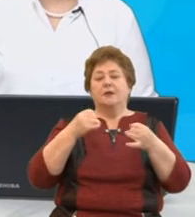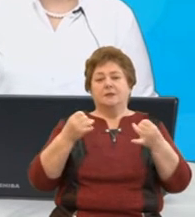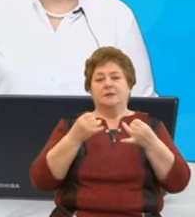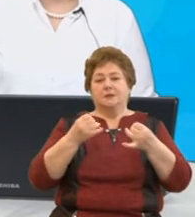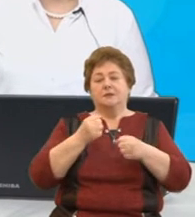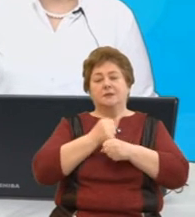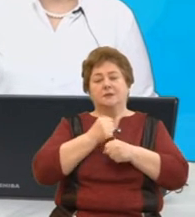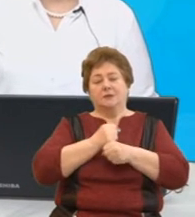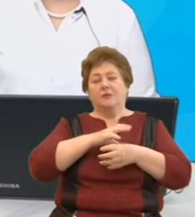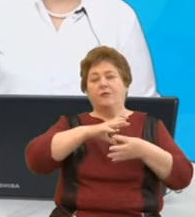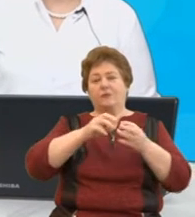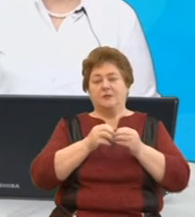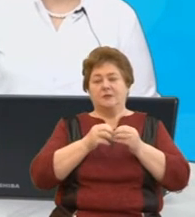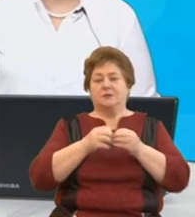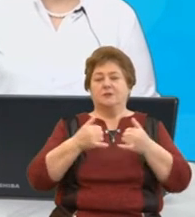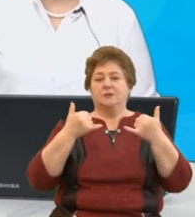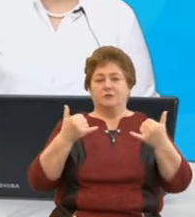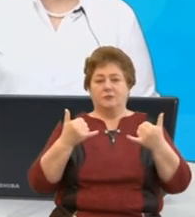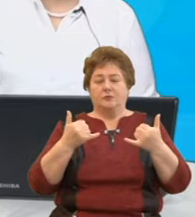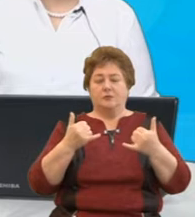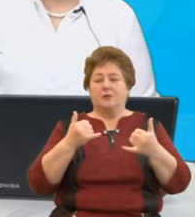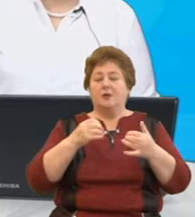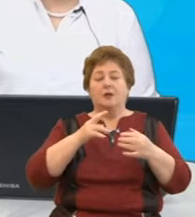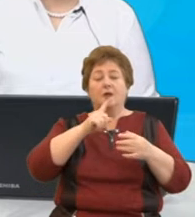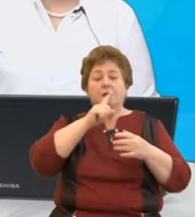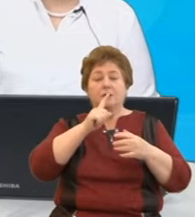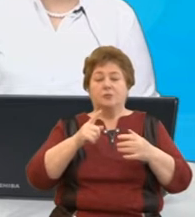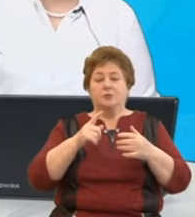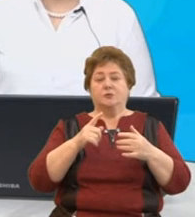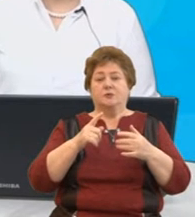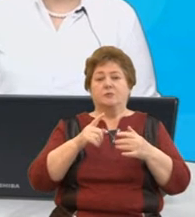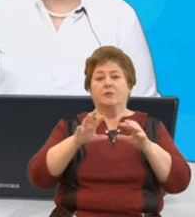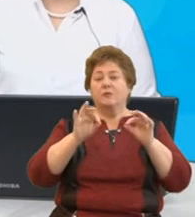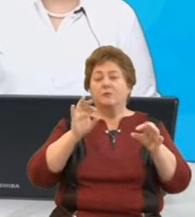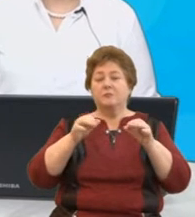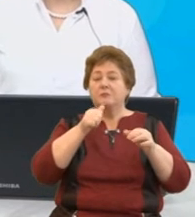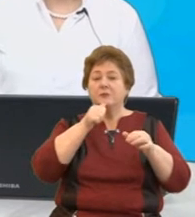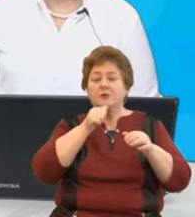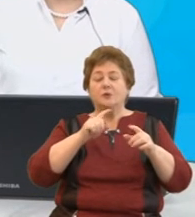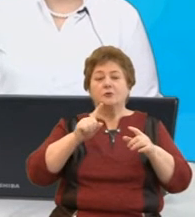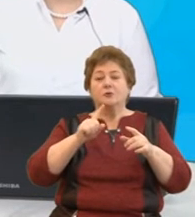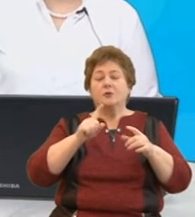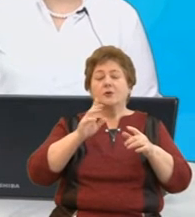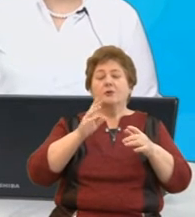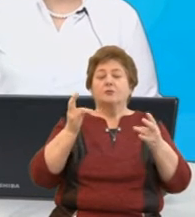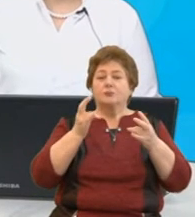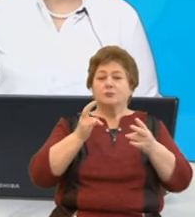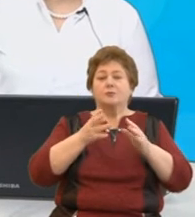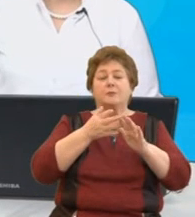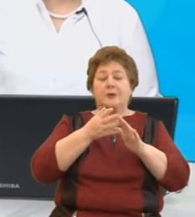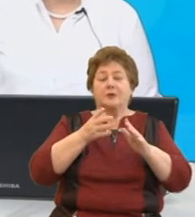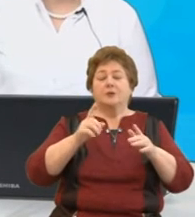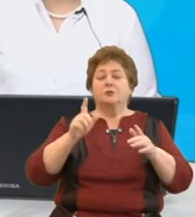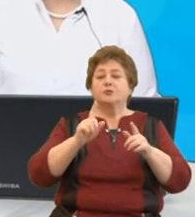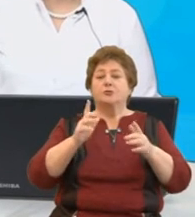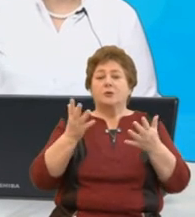общая деятельность вот сегодня мы и будем с вами выяснять что общего между твердым и